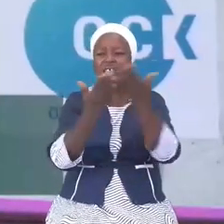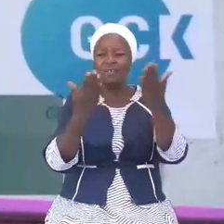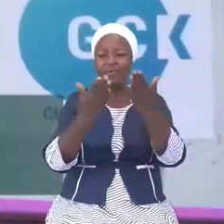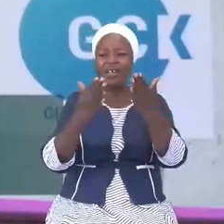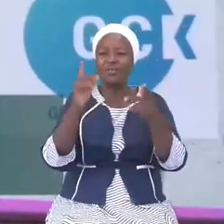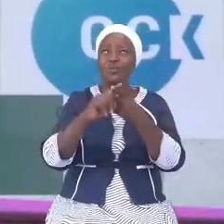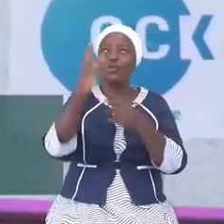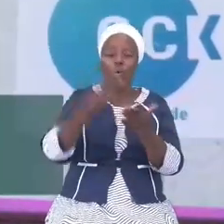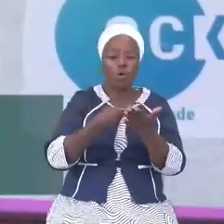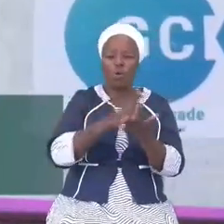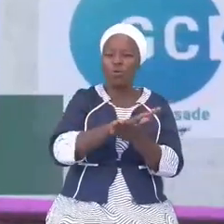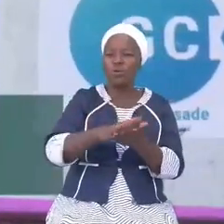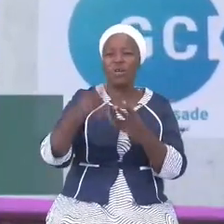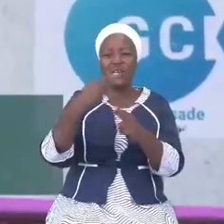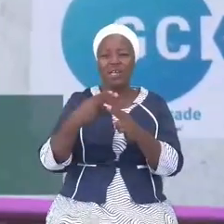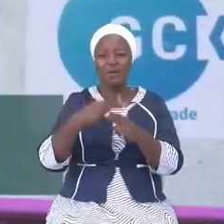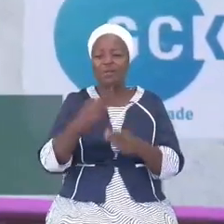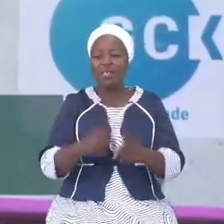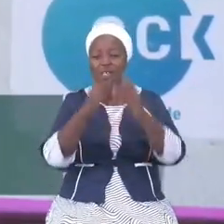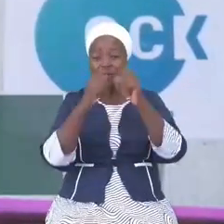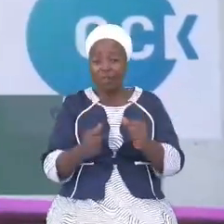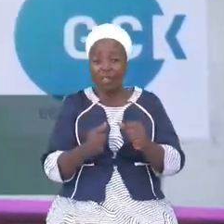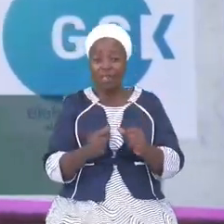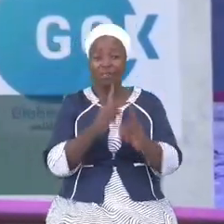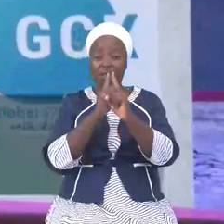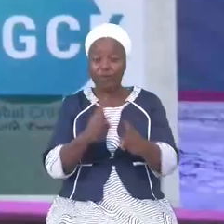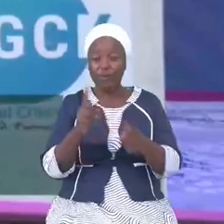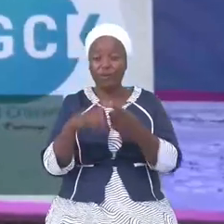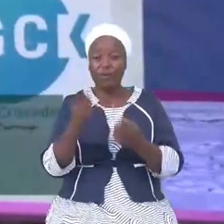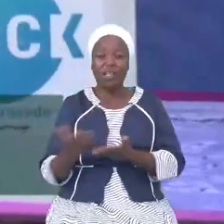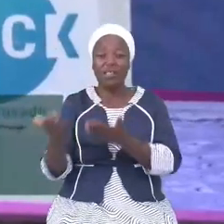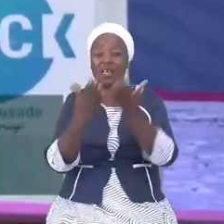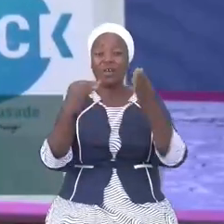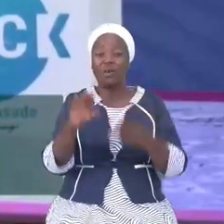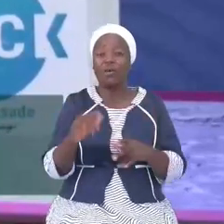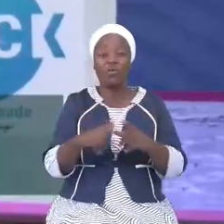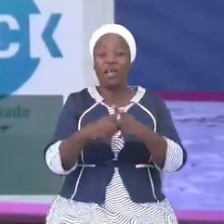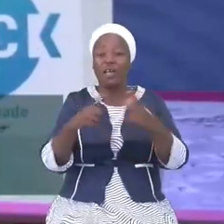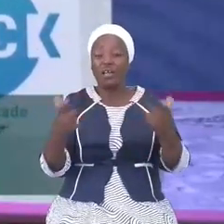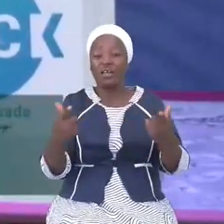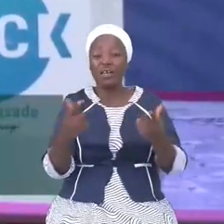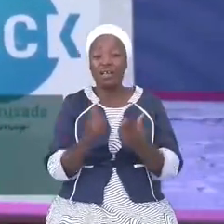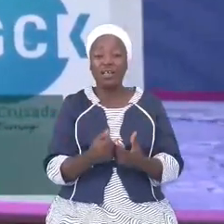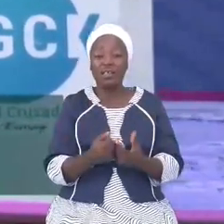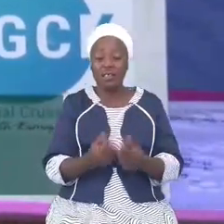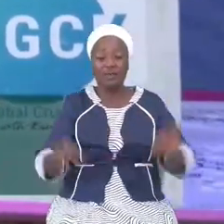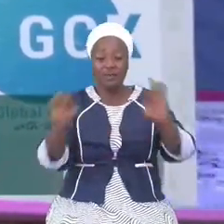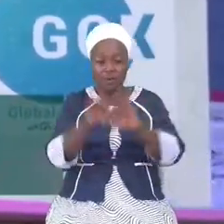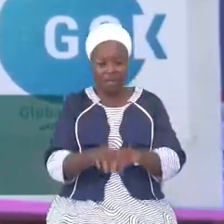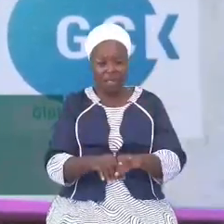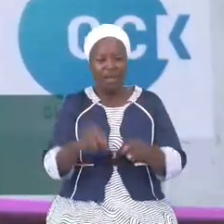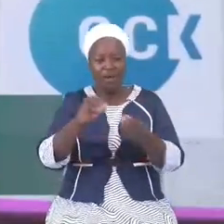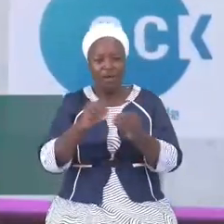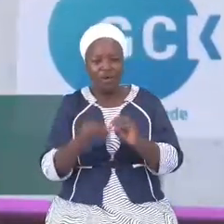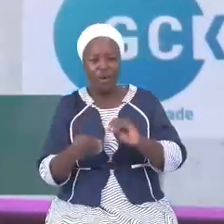La réponse spontanée au sacrifice de valeur prééminente. Deuxième élément, le soulagement rapide